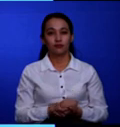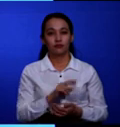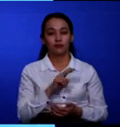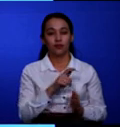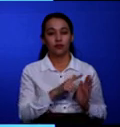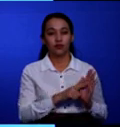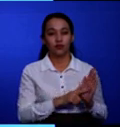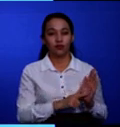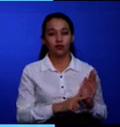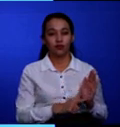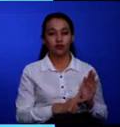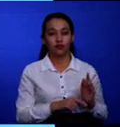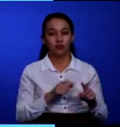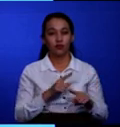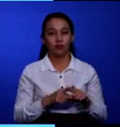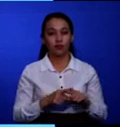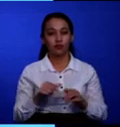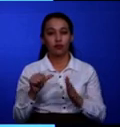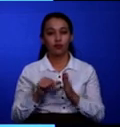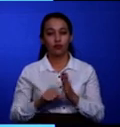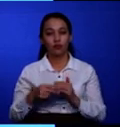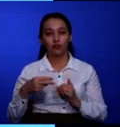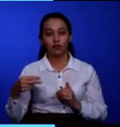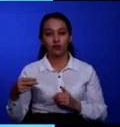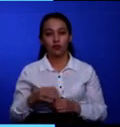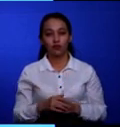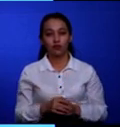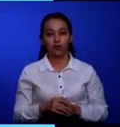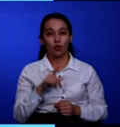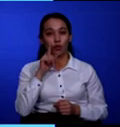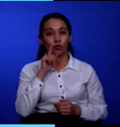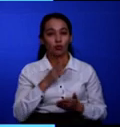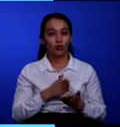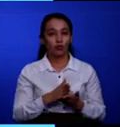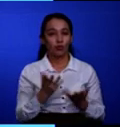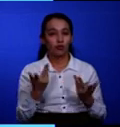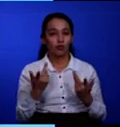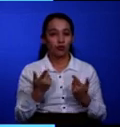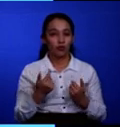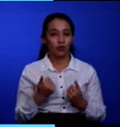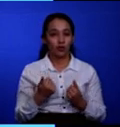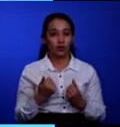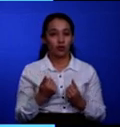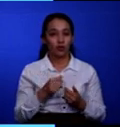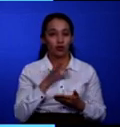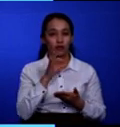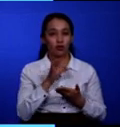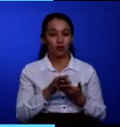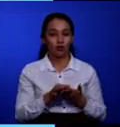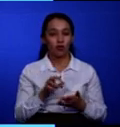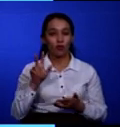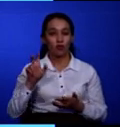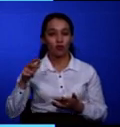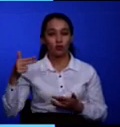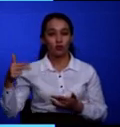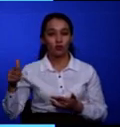270 va 60 sonlarining yig'indisi buni ham qulay usul bilan yechganimizda natija 330